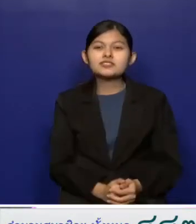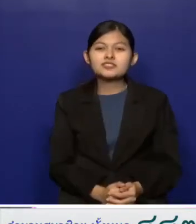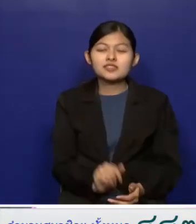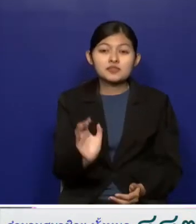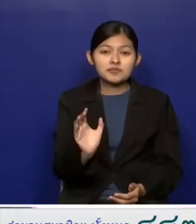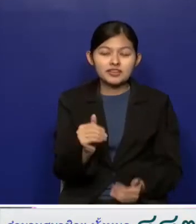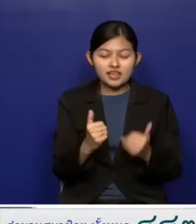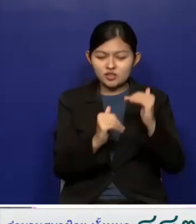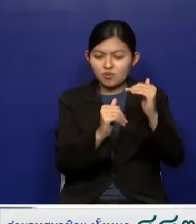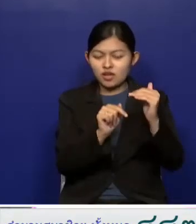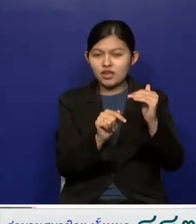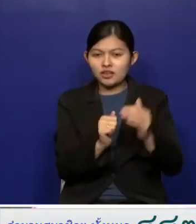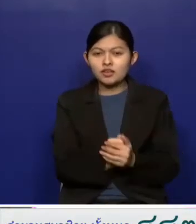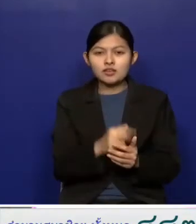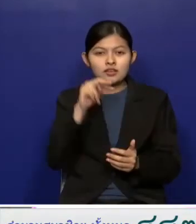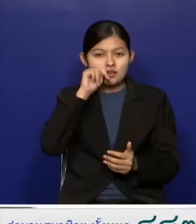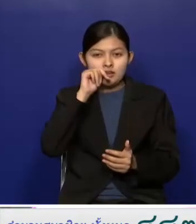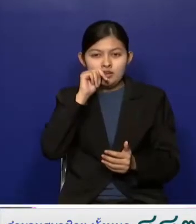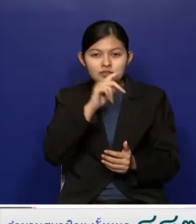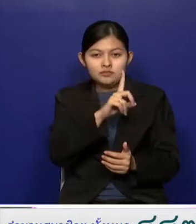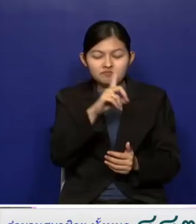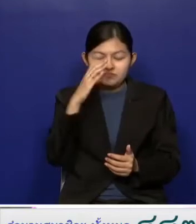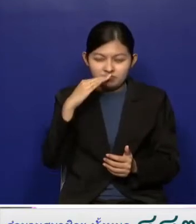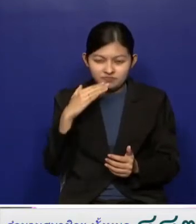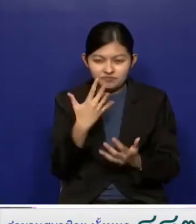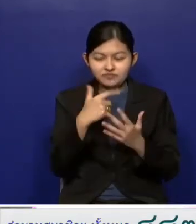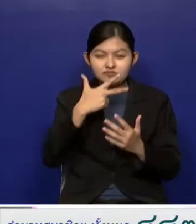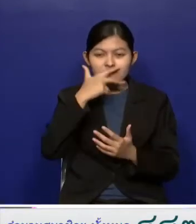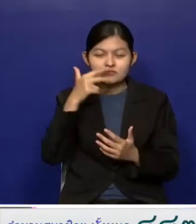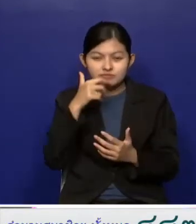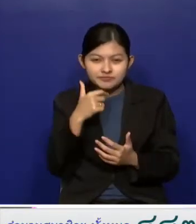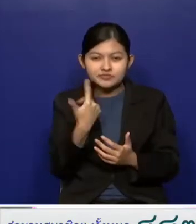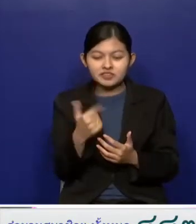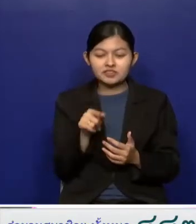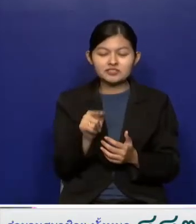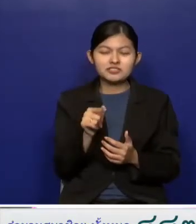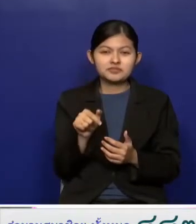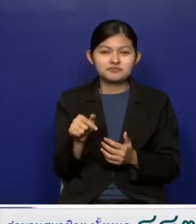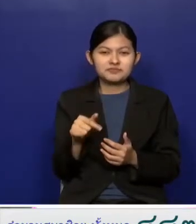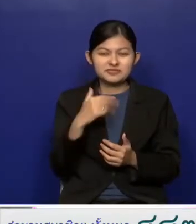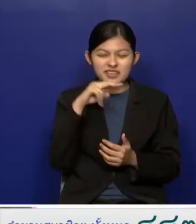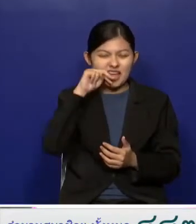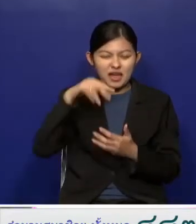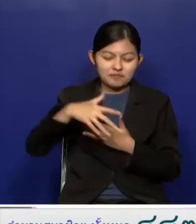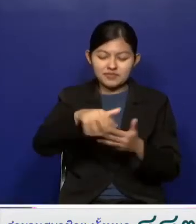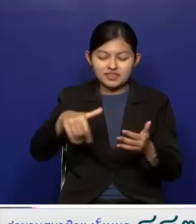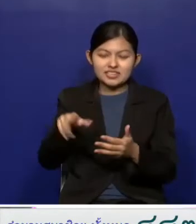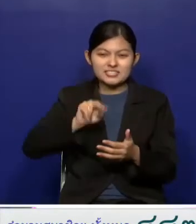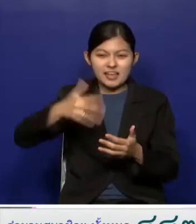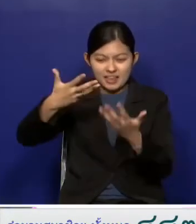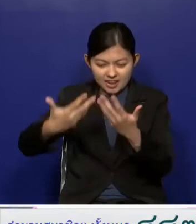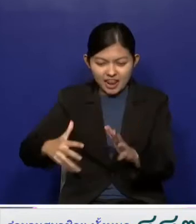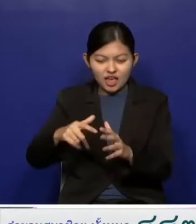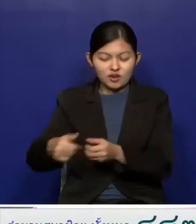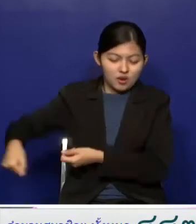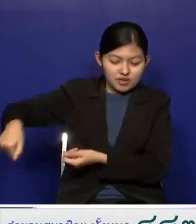ค่นี้ครับน้ำเสียที่เกิดจากกระบวนการผลิตน้ำตาลเดิมทีเดียวน้ำเสียจะเป็นมลพิษมลภาวะ